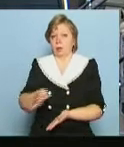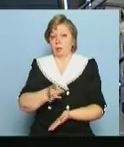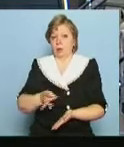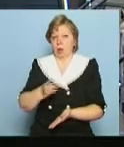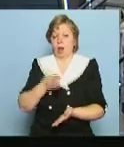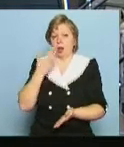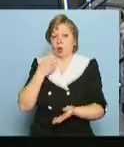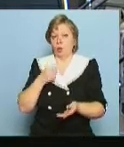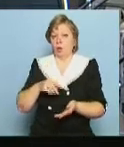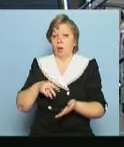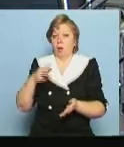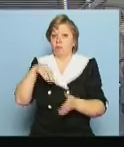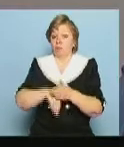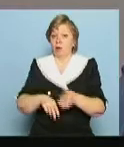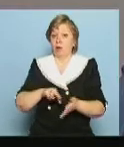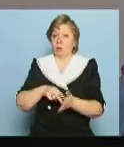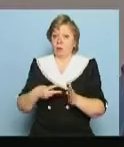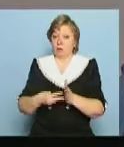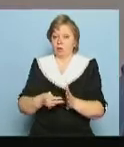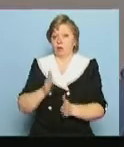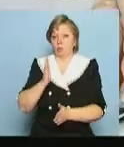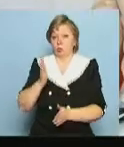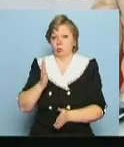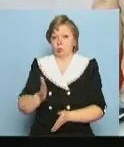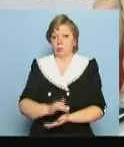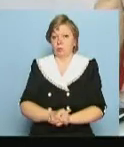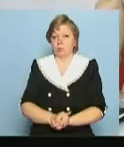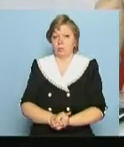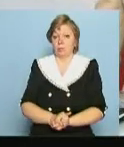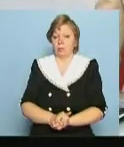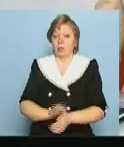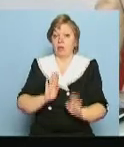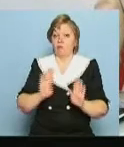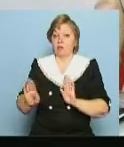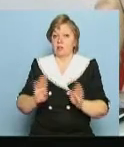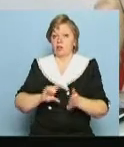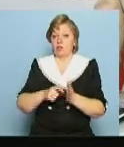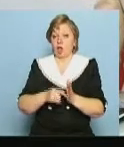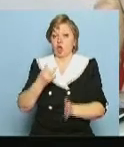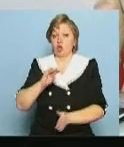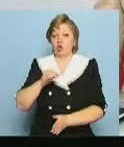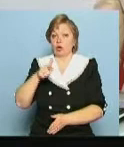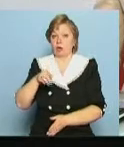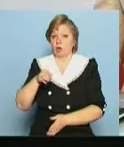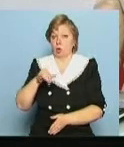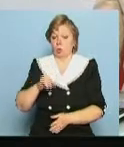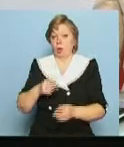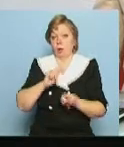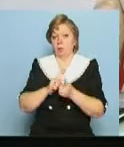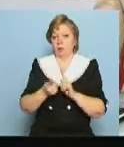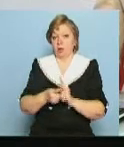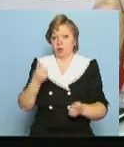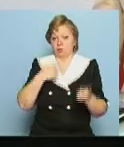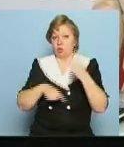адаптироваться к последствиям вступления во Всемирную торговую организацию. Выставочный зал ИжГТУ накануне превратился в творческую